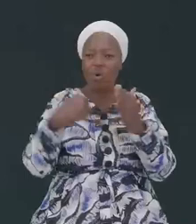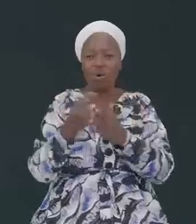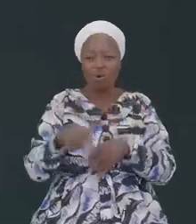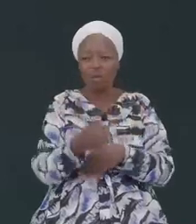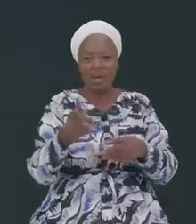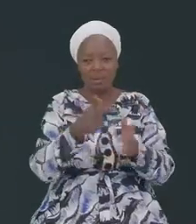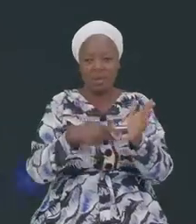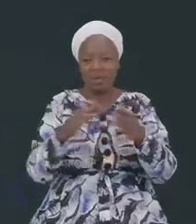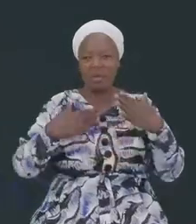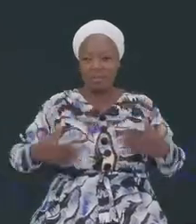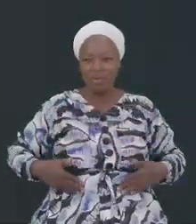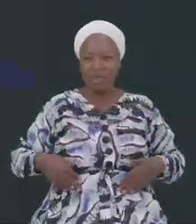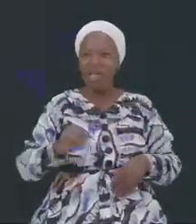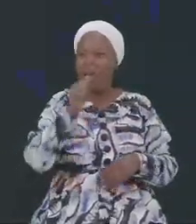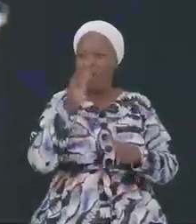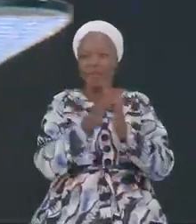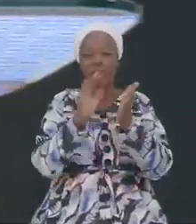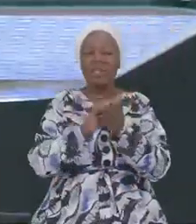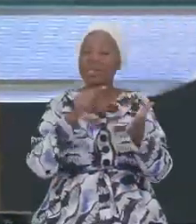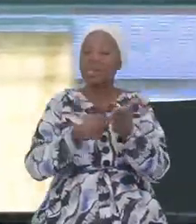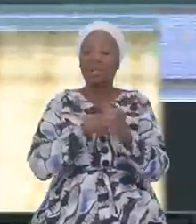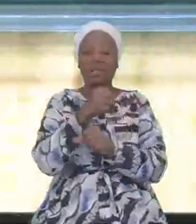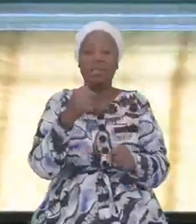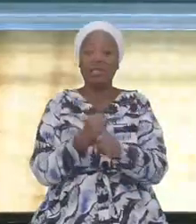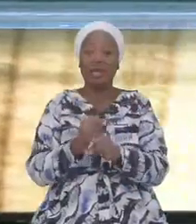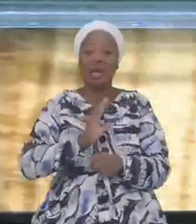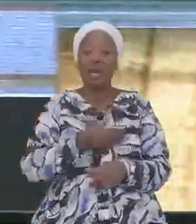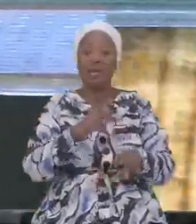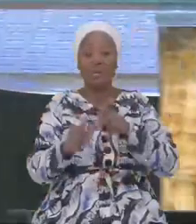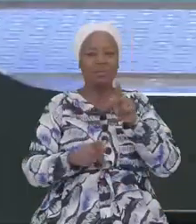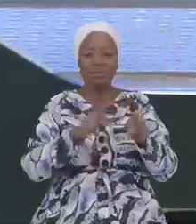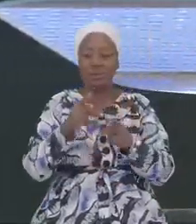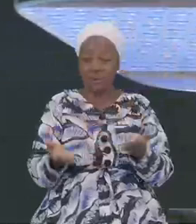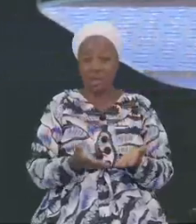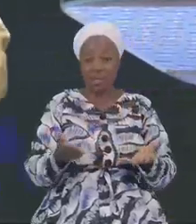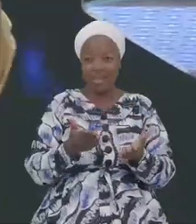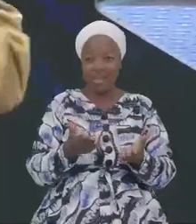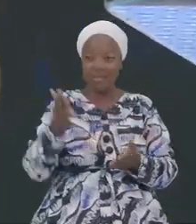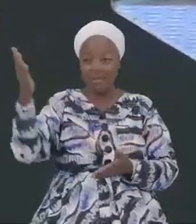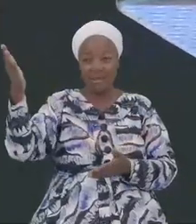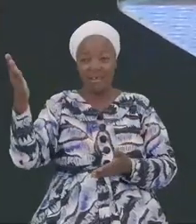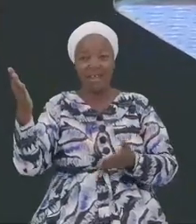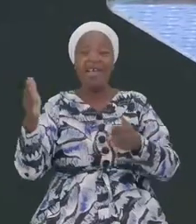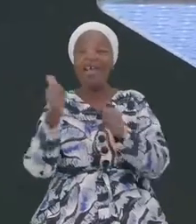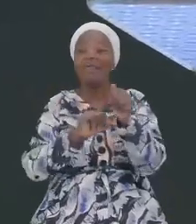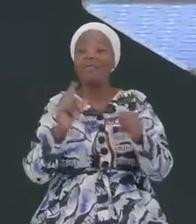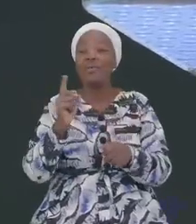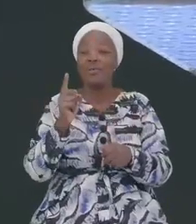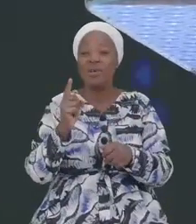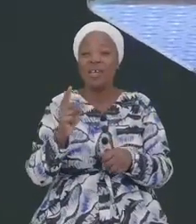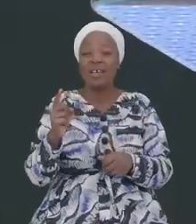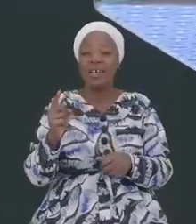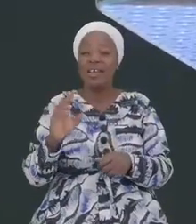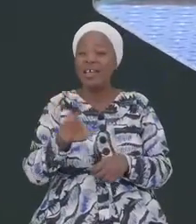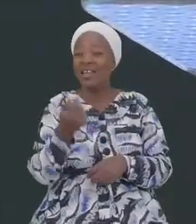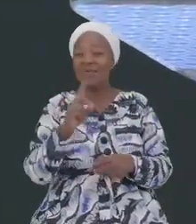corps. Je prie que cette année, notre peuple, ici, là-bas, partout, où partout